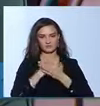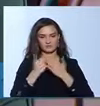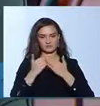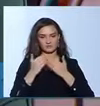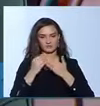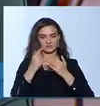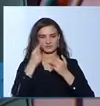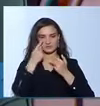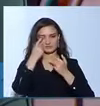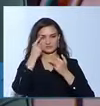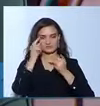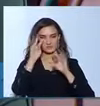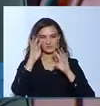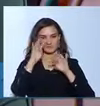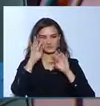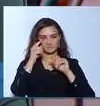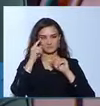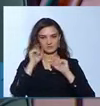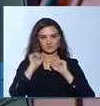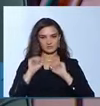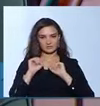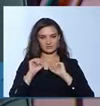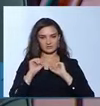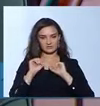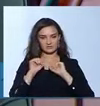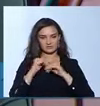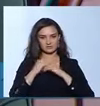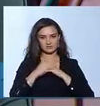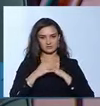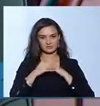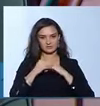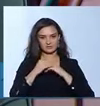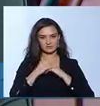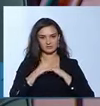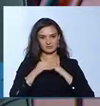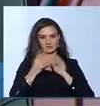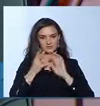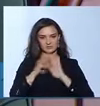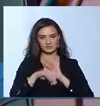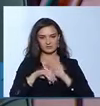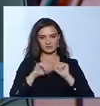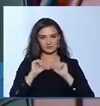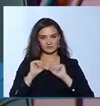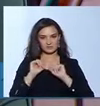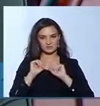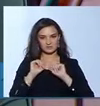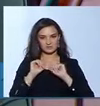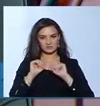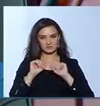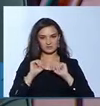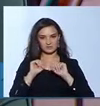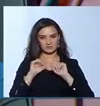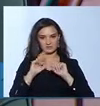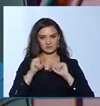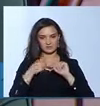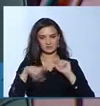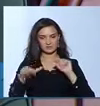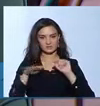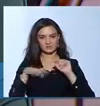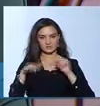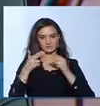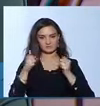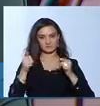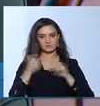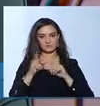მაგალითად წარმებსაც და წამწამებსაც, ესეც თმიანი საფარველის შემადგენელი ნაწილი არის, დამცავი როლი აკისრია და გარემოს რა თქმა